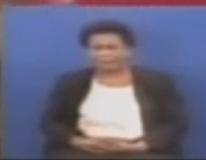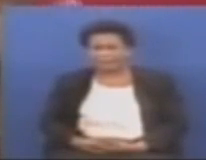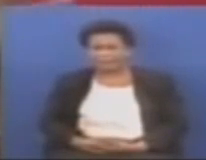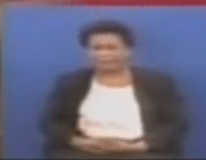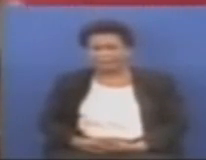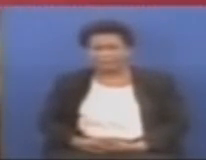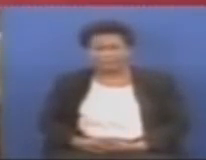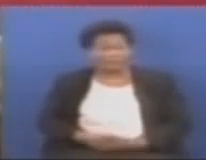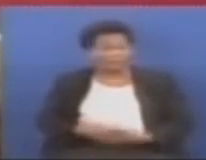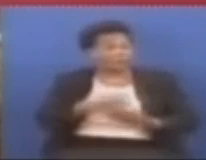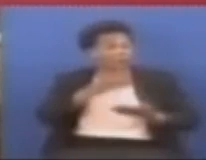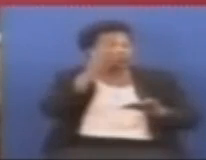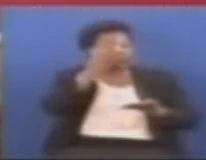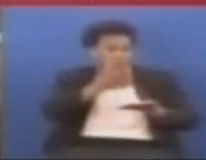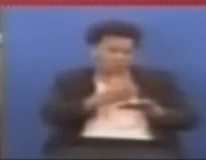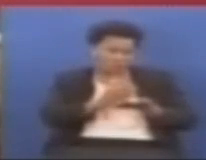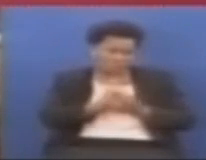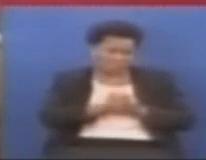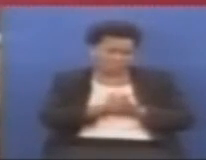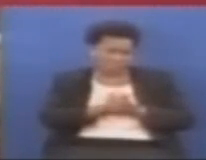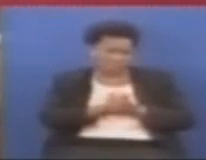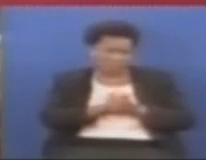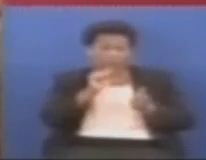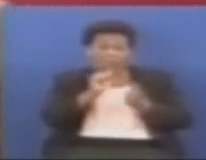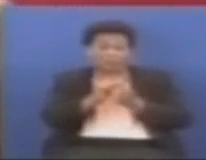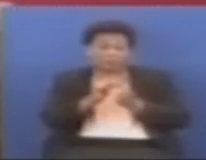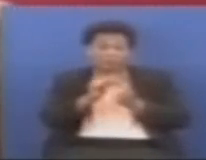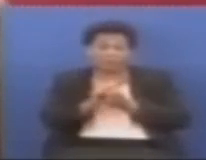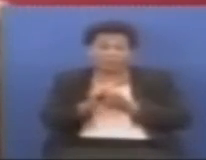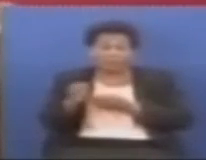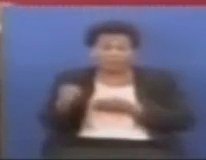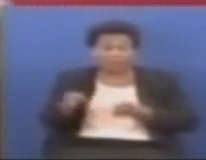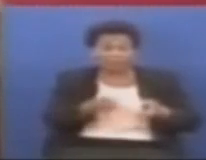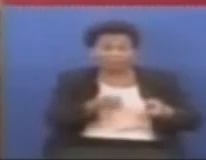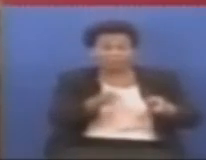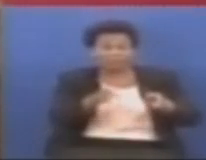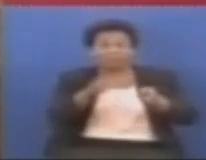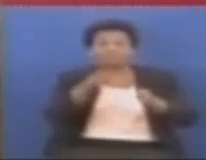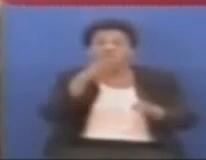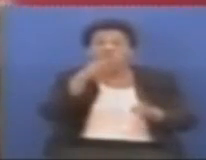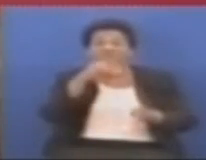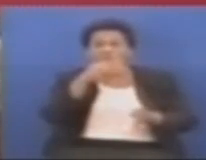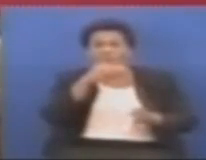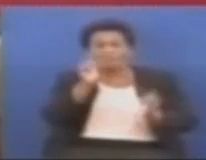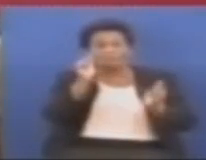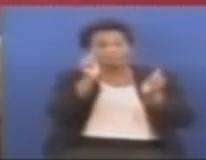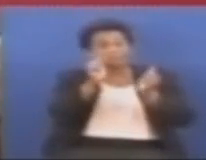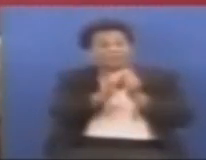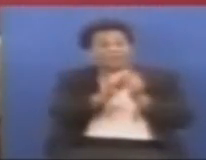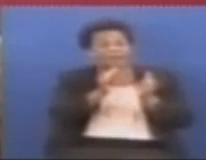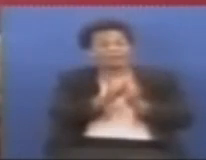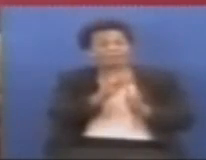wa kuwawezesha kimkopo ili kina mama hawa waweze kujiendeleza na kuhudumia familia zao?